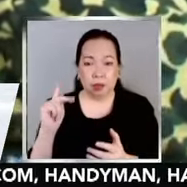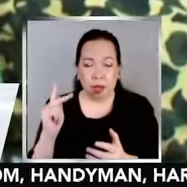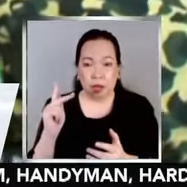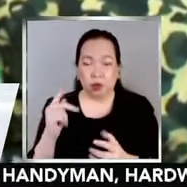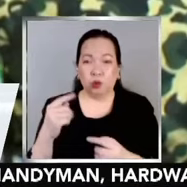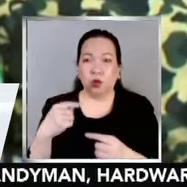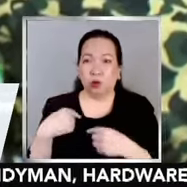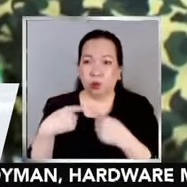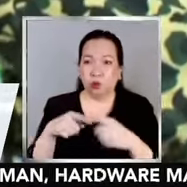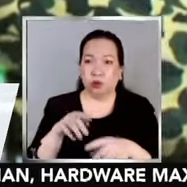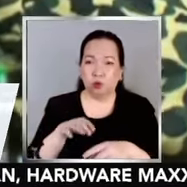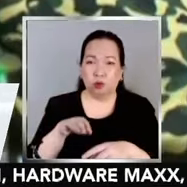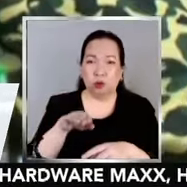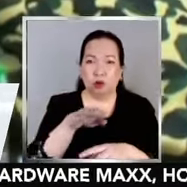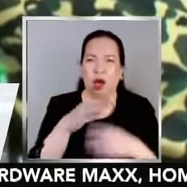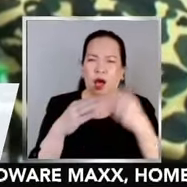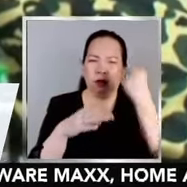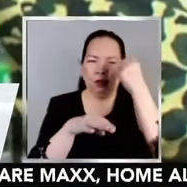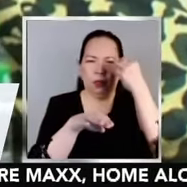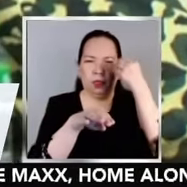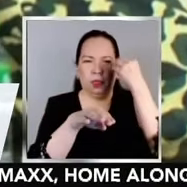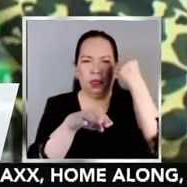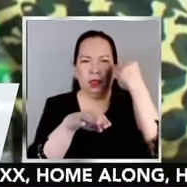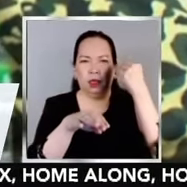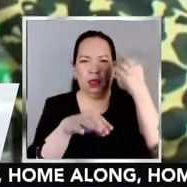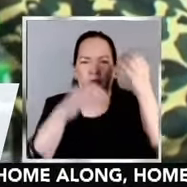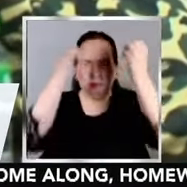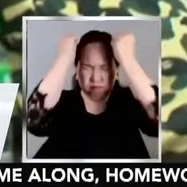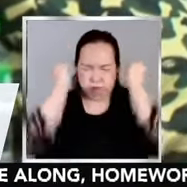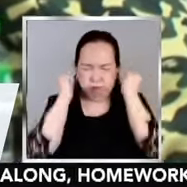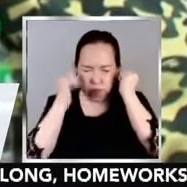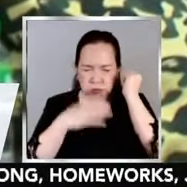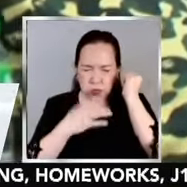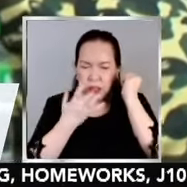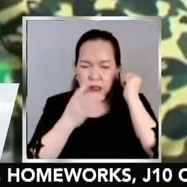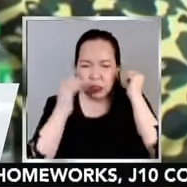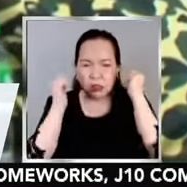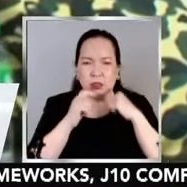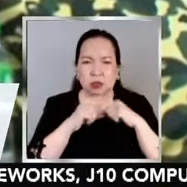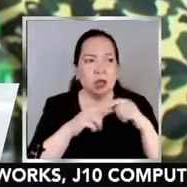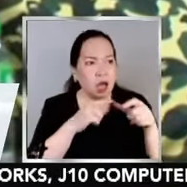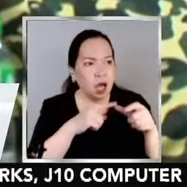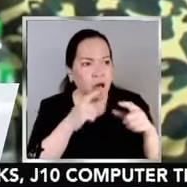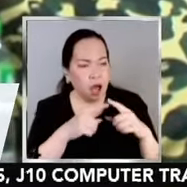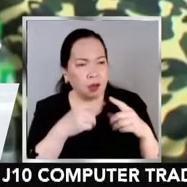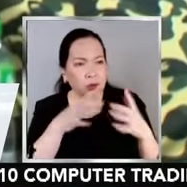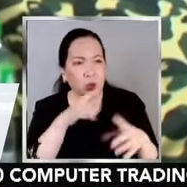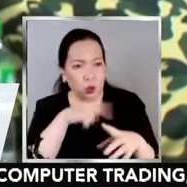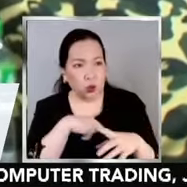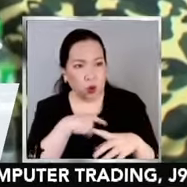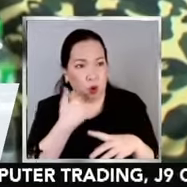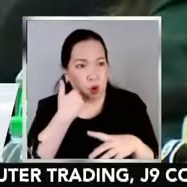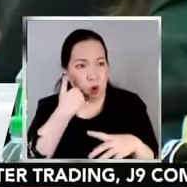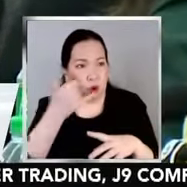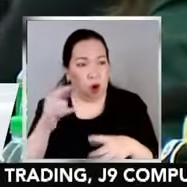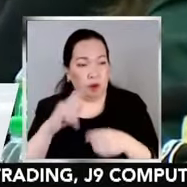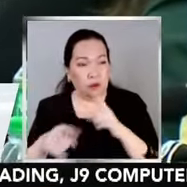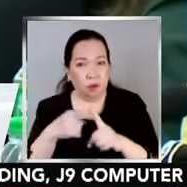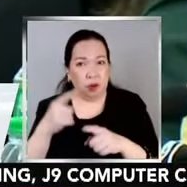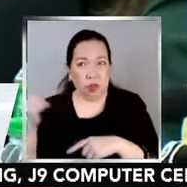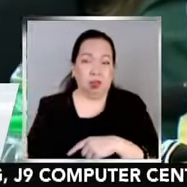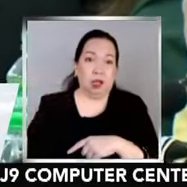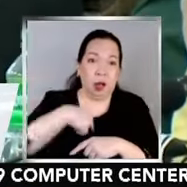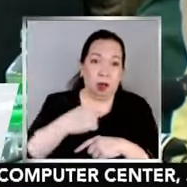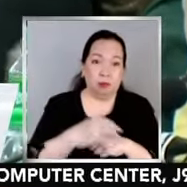may sinasabi sa akin, tapos sinusupot yung ulo ko po. So after that, napilitan kang tawagan si Jonel. Yes po. Pinauwi